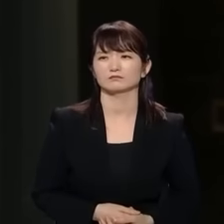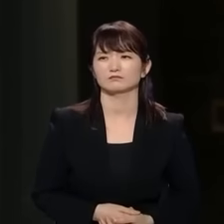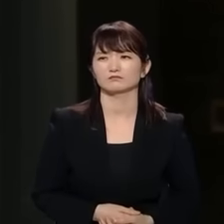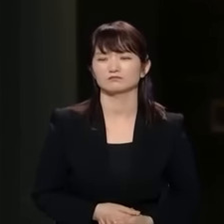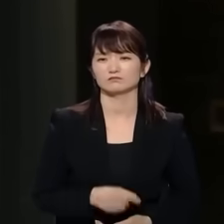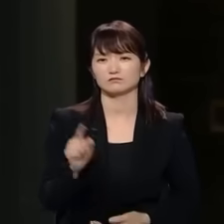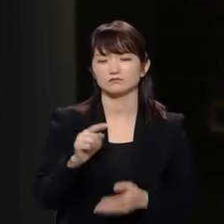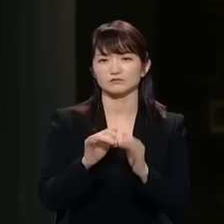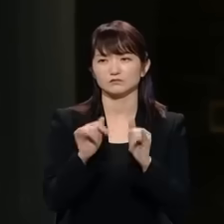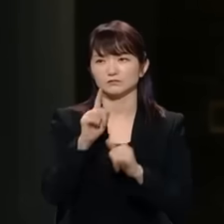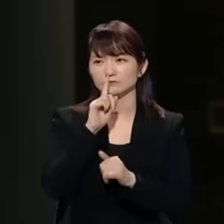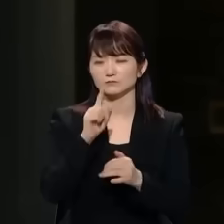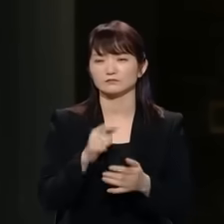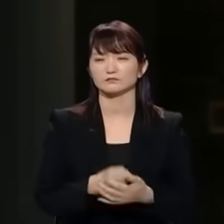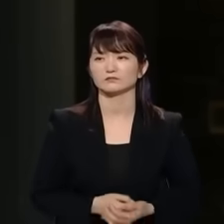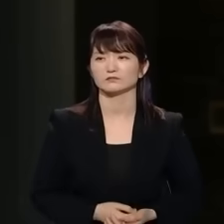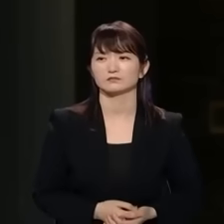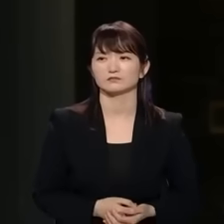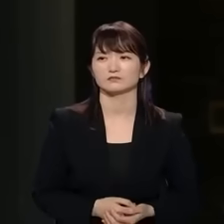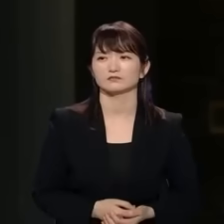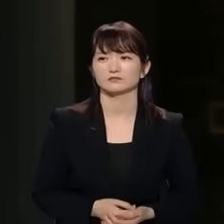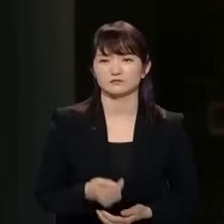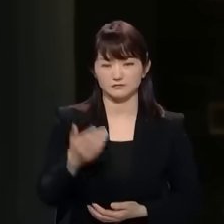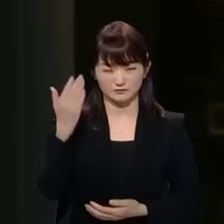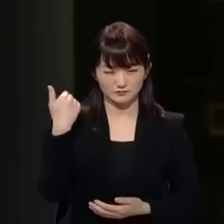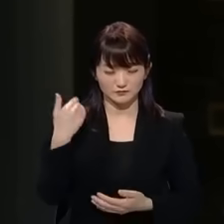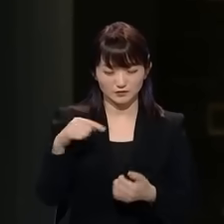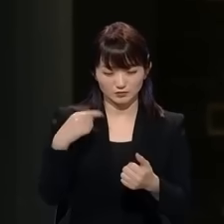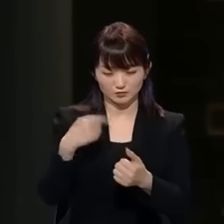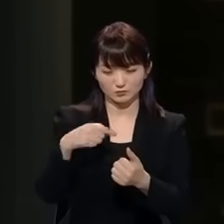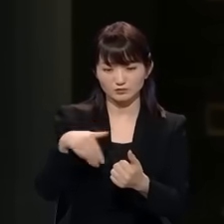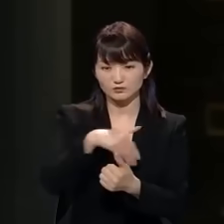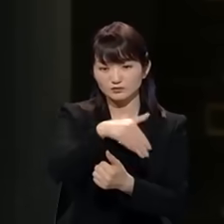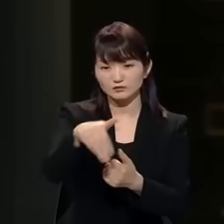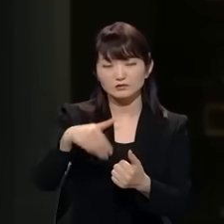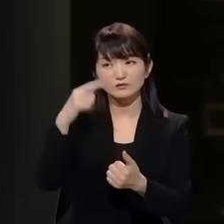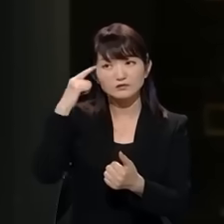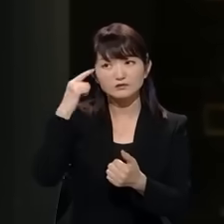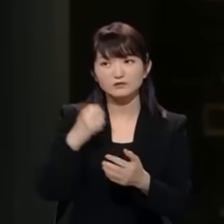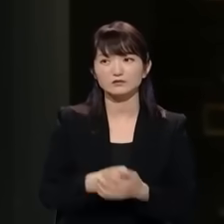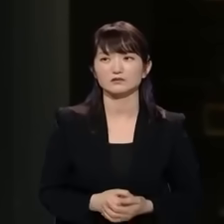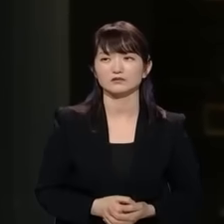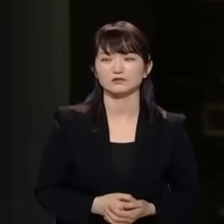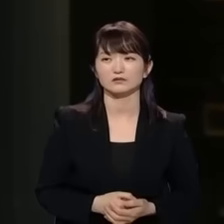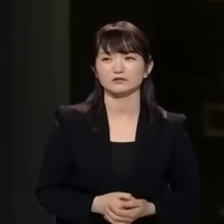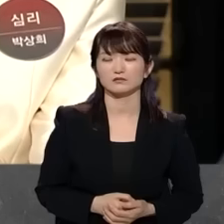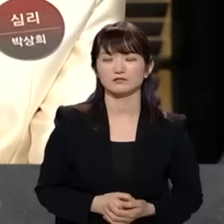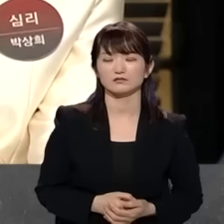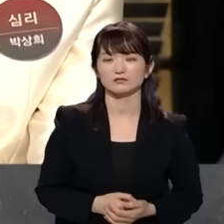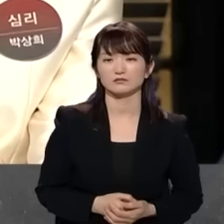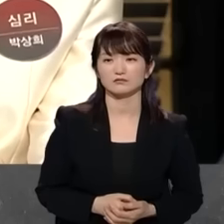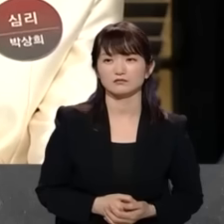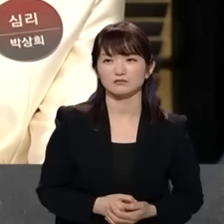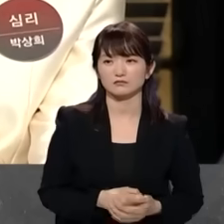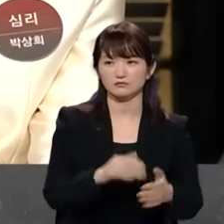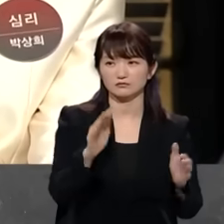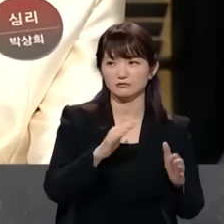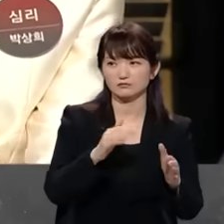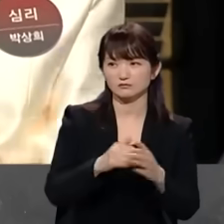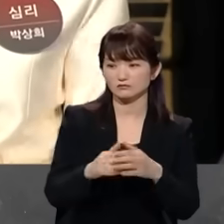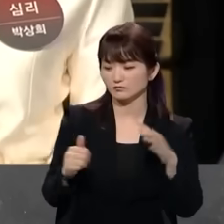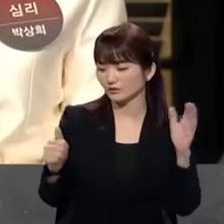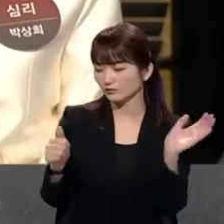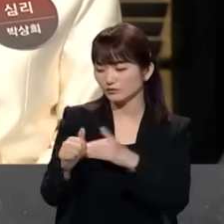어떤 분들은 또 그럴 거예요. 옛날 교육 현장을 생각하시는 분. 아니 왜 이 애한테 저렇게 맞고 선생님은 가만히 있어. 그냥 꿀밤이라도